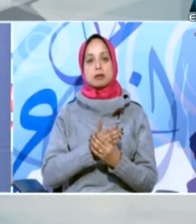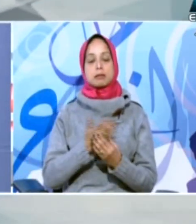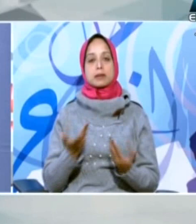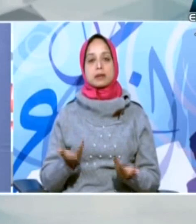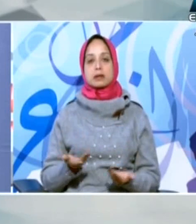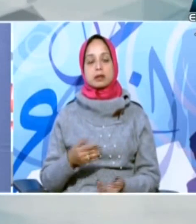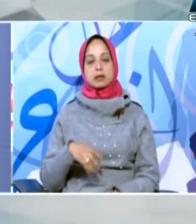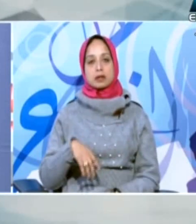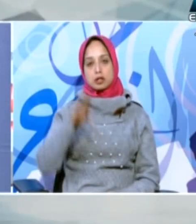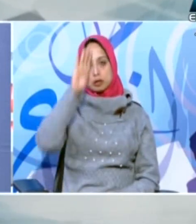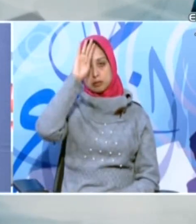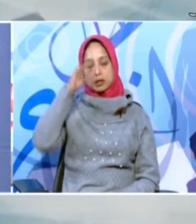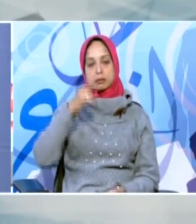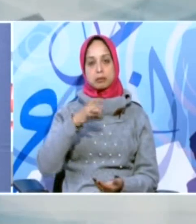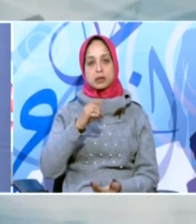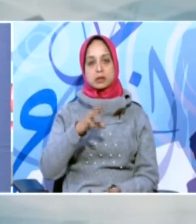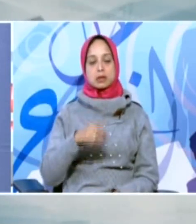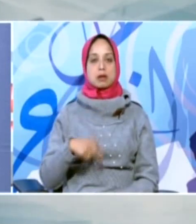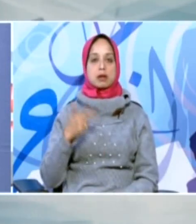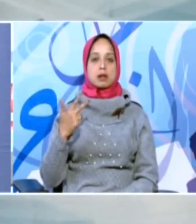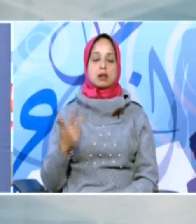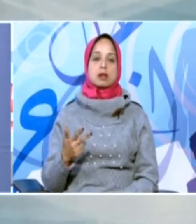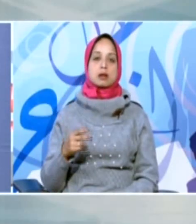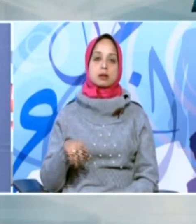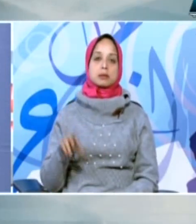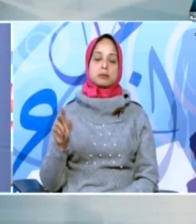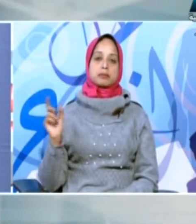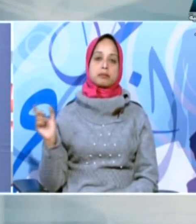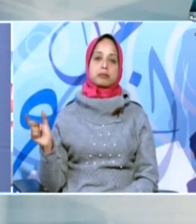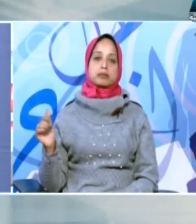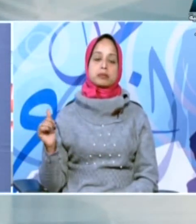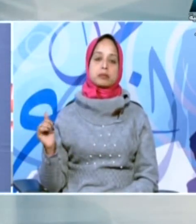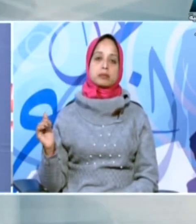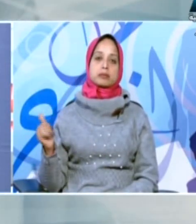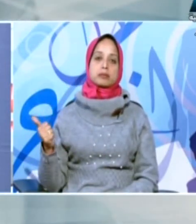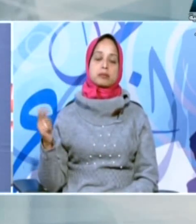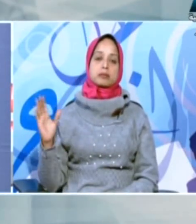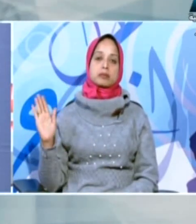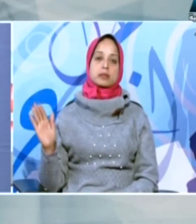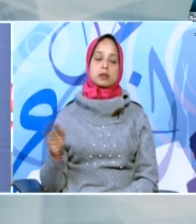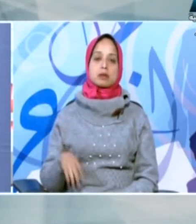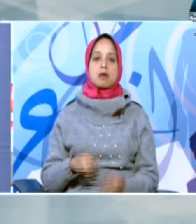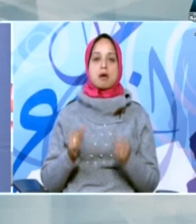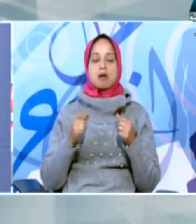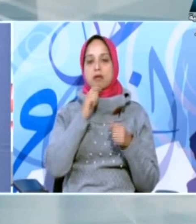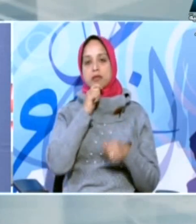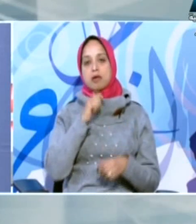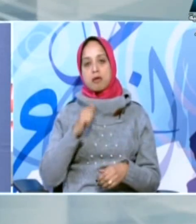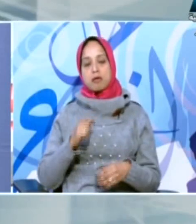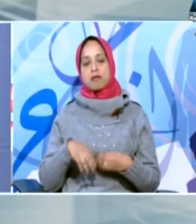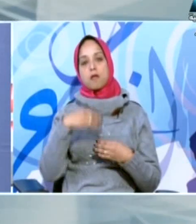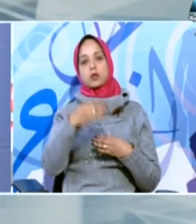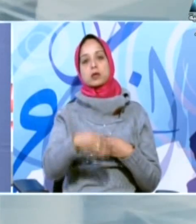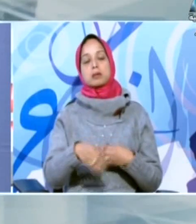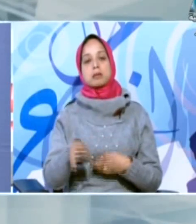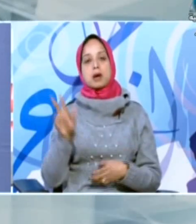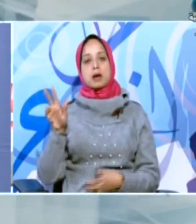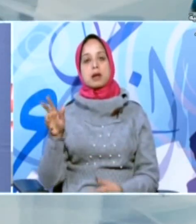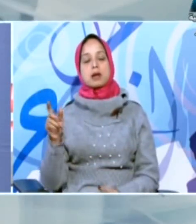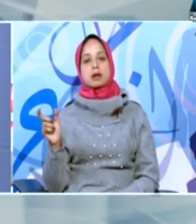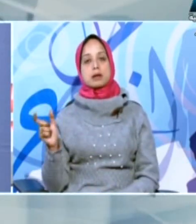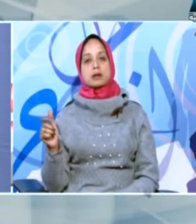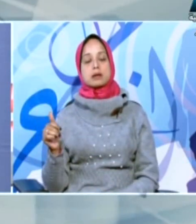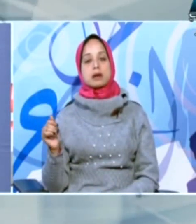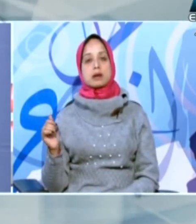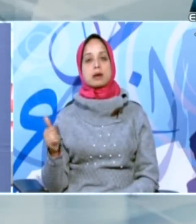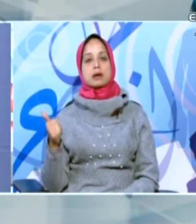ليه الملك كان ضعيف قدام النحاس 36؟ لأن النحاس أجبر